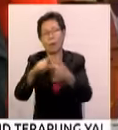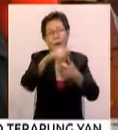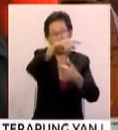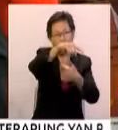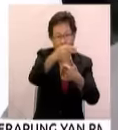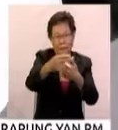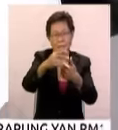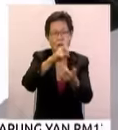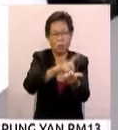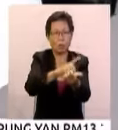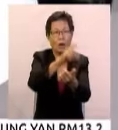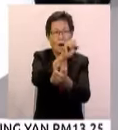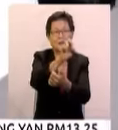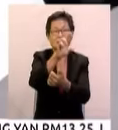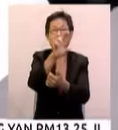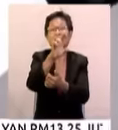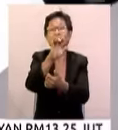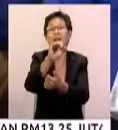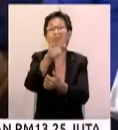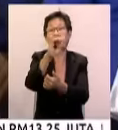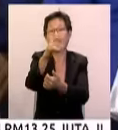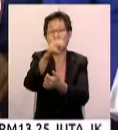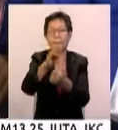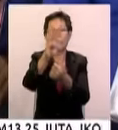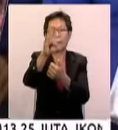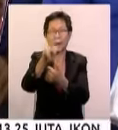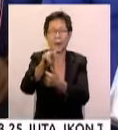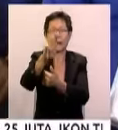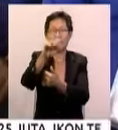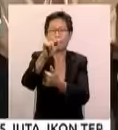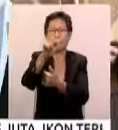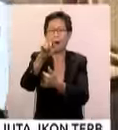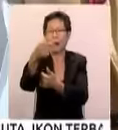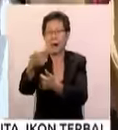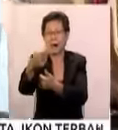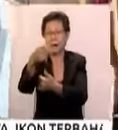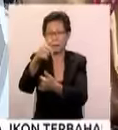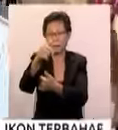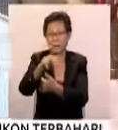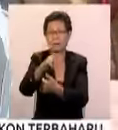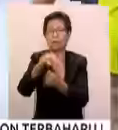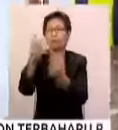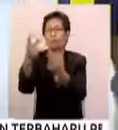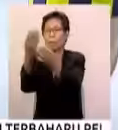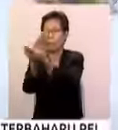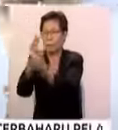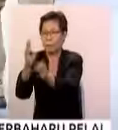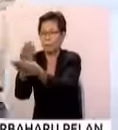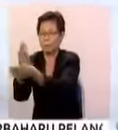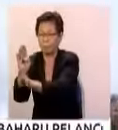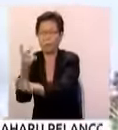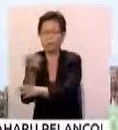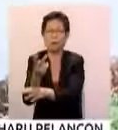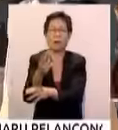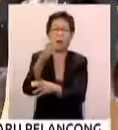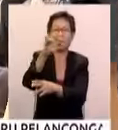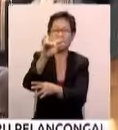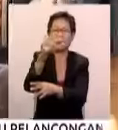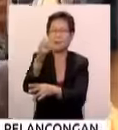PH Dr. S. Tri Ram, calon BN Datuk Sri Muhammad Hassan serta dua calon bebas Muhammad Nur Yassin dan